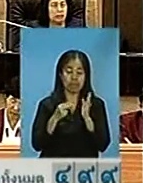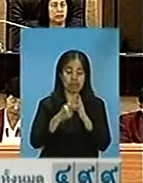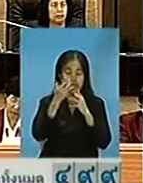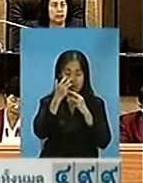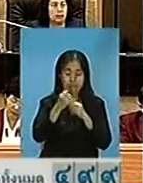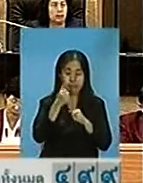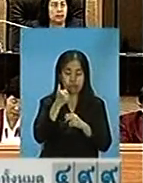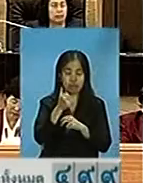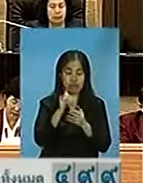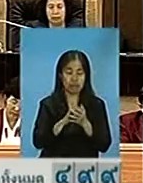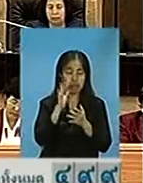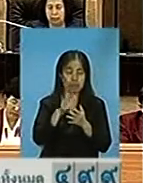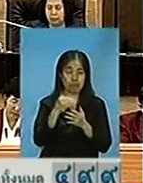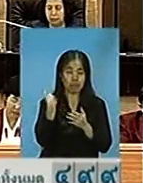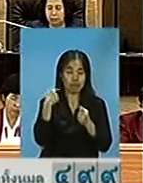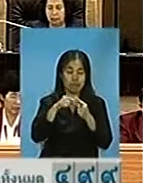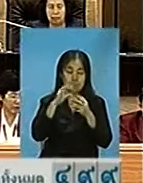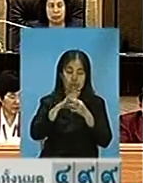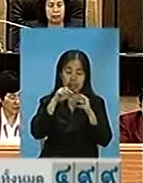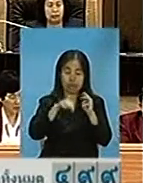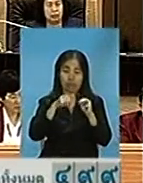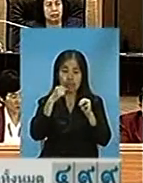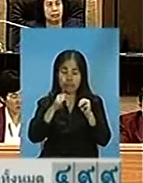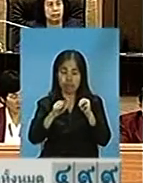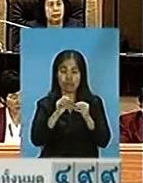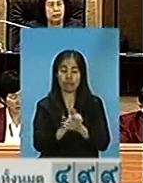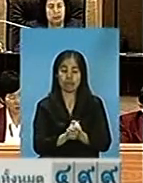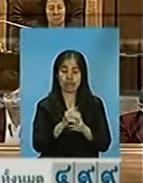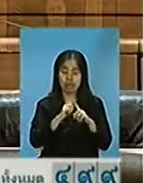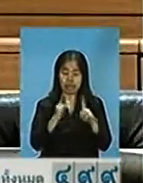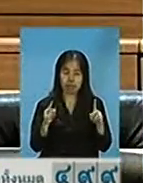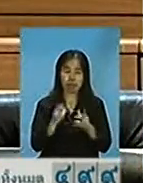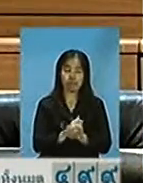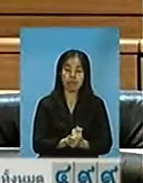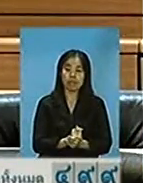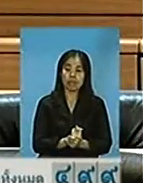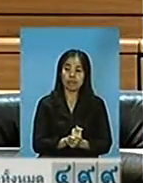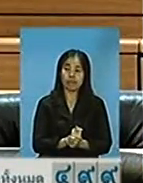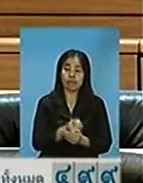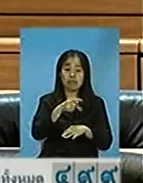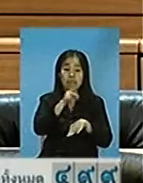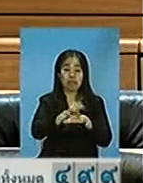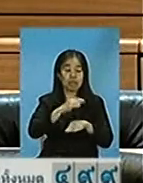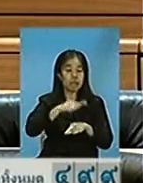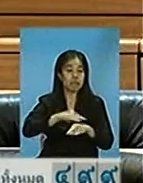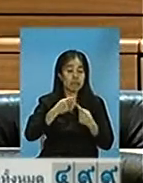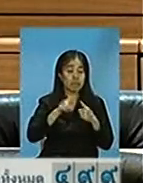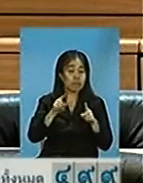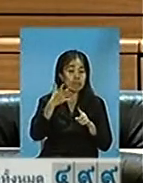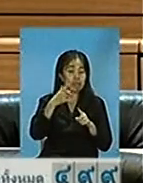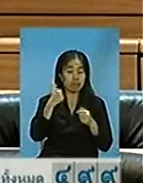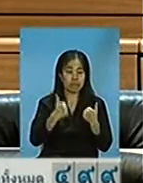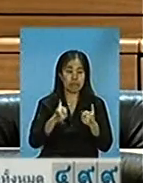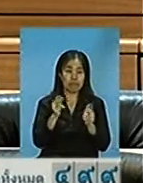ผ่านไปเถอะเดี๋ยวเราไปว่ามาตรา10แต่ท่านประธานครับ ท่านไม่แปลกใจบ้างเลยครับว่าวันนี้คณะกรร